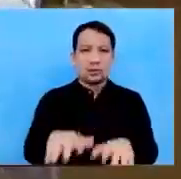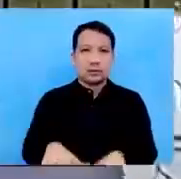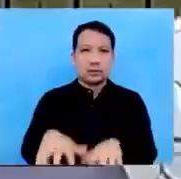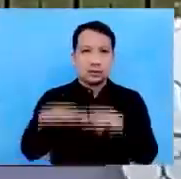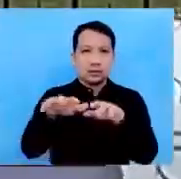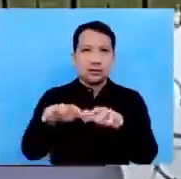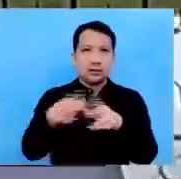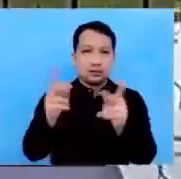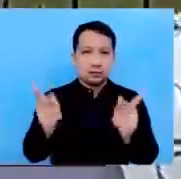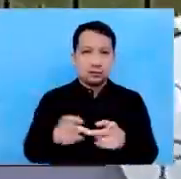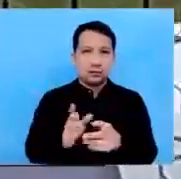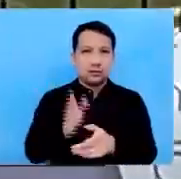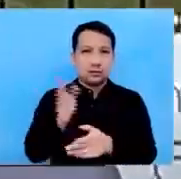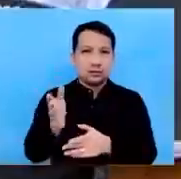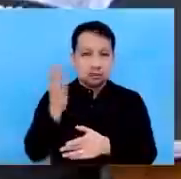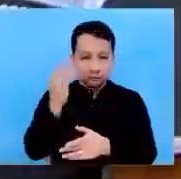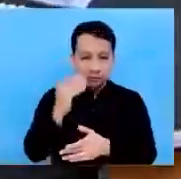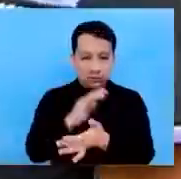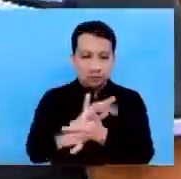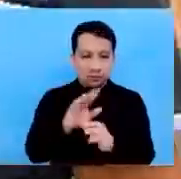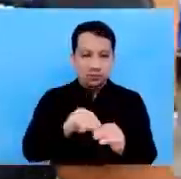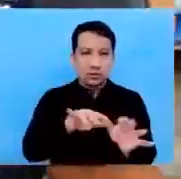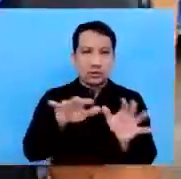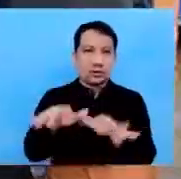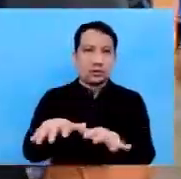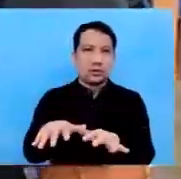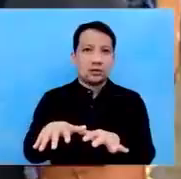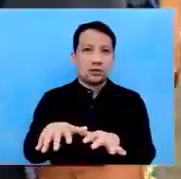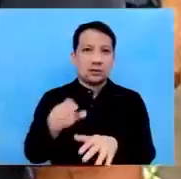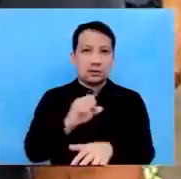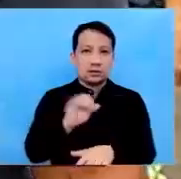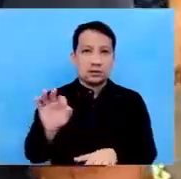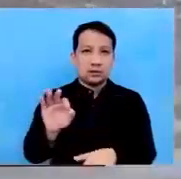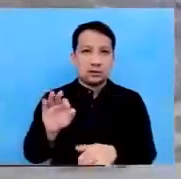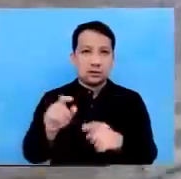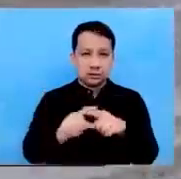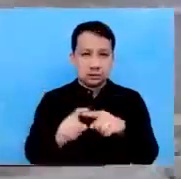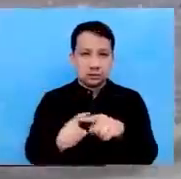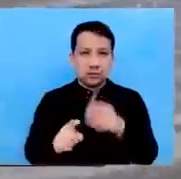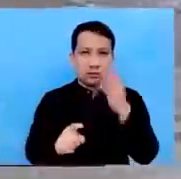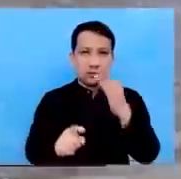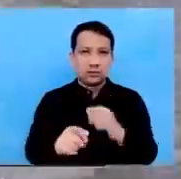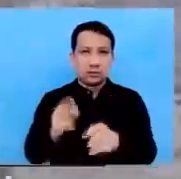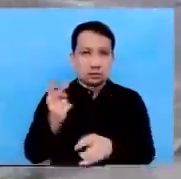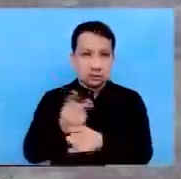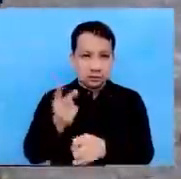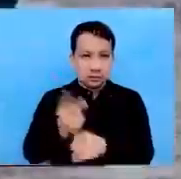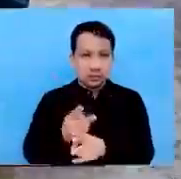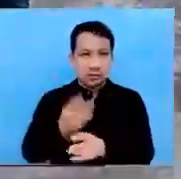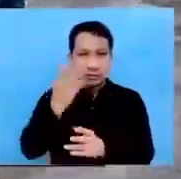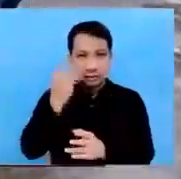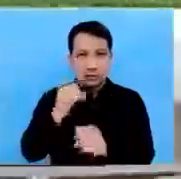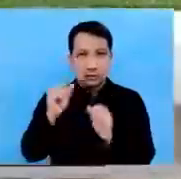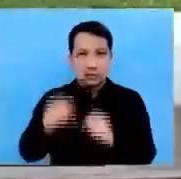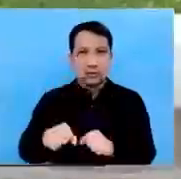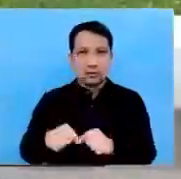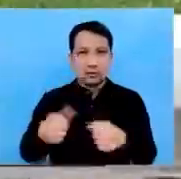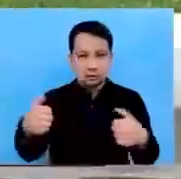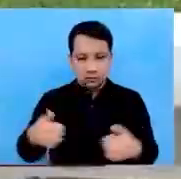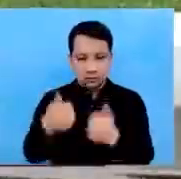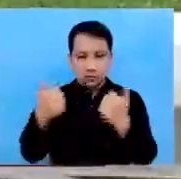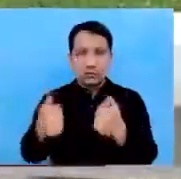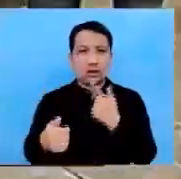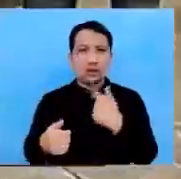bahagi nito dulot ng bagyong Paing. Nakapatay naman daw ang linya ng kuryente pero nag-iingat pa rin daw sila sa posibleng disgrasya. Pero dahil